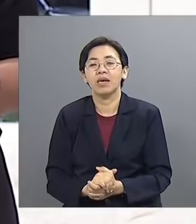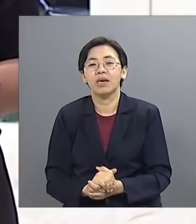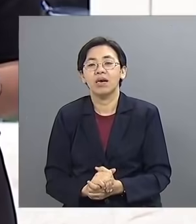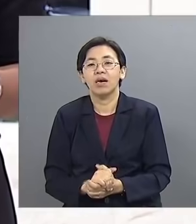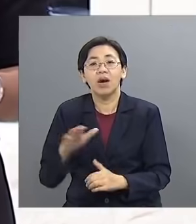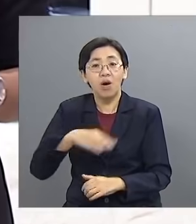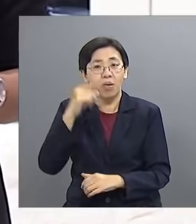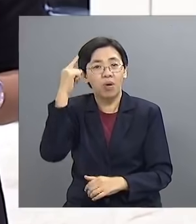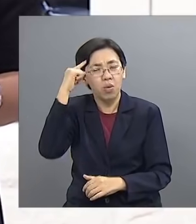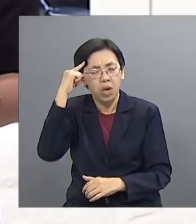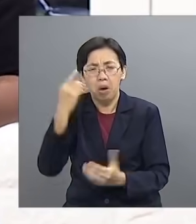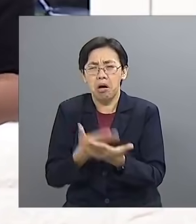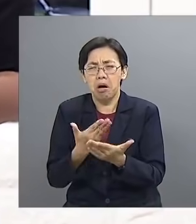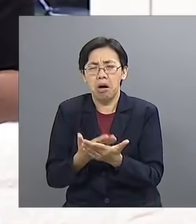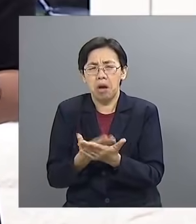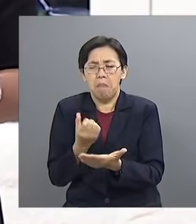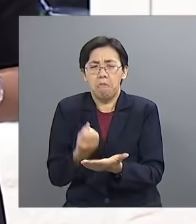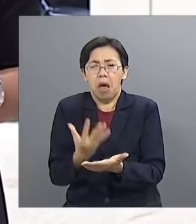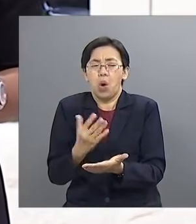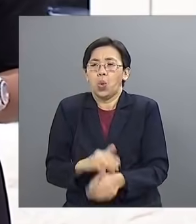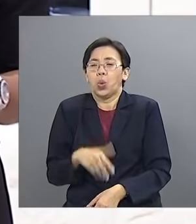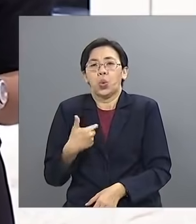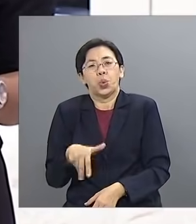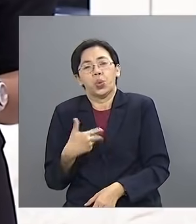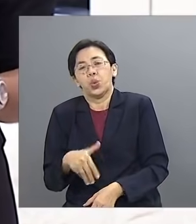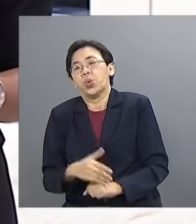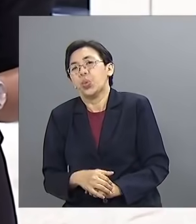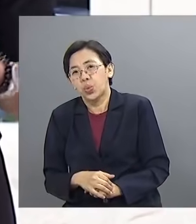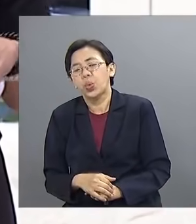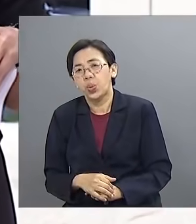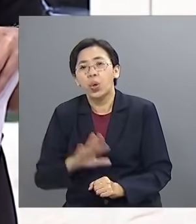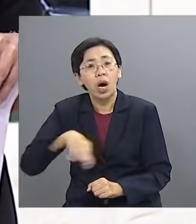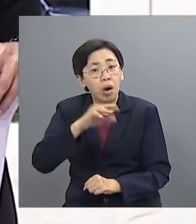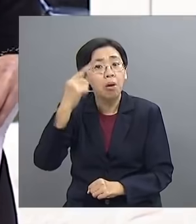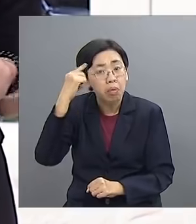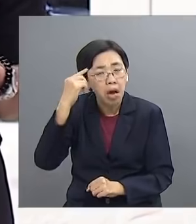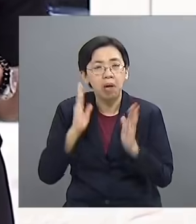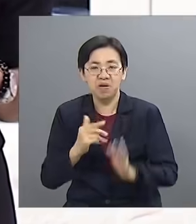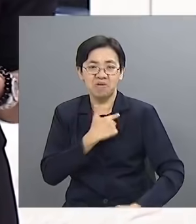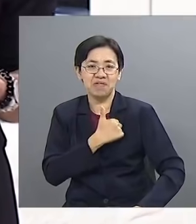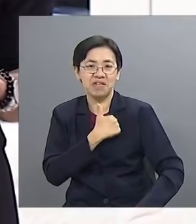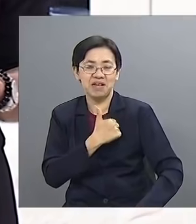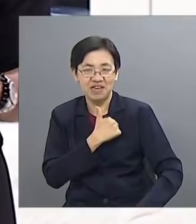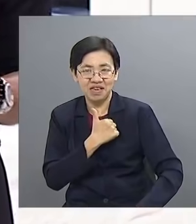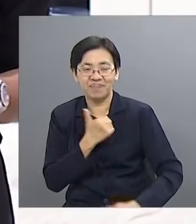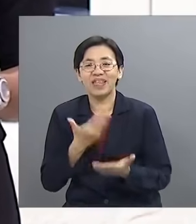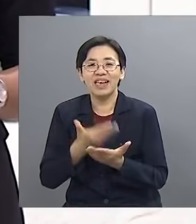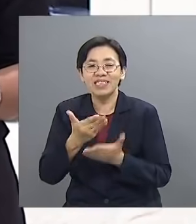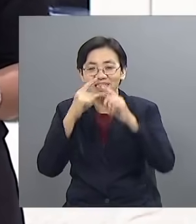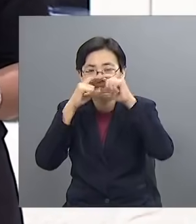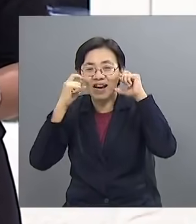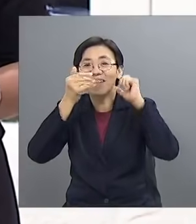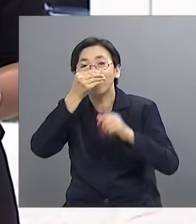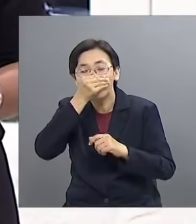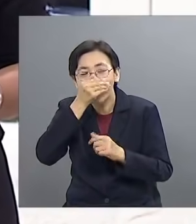สูงตอนนี้ราคาจะลงมาบ้างเล็กน้อยนะคะเชื่อไหมคะว่ามีคนใจดีซื้อหน้ากากอนามัยนะคะไปแจกนะ